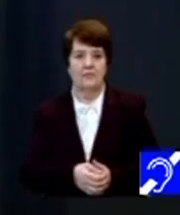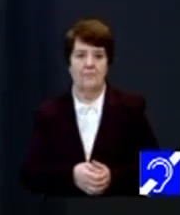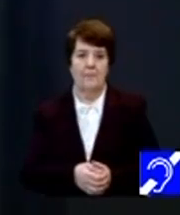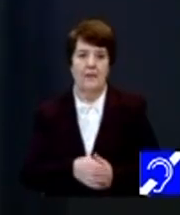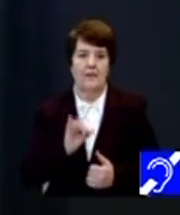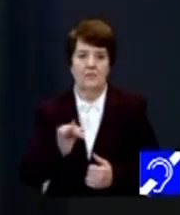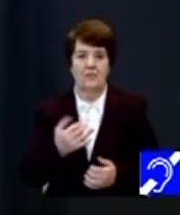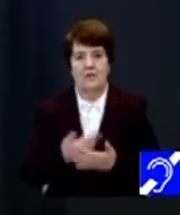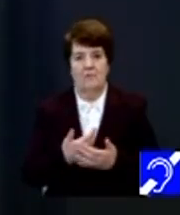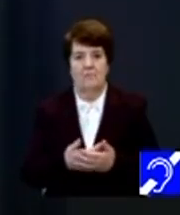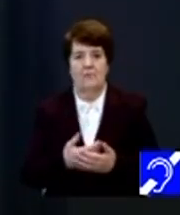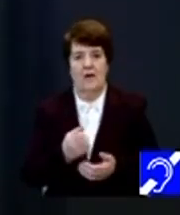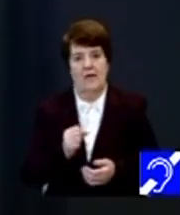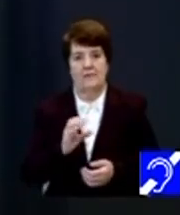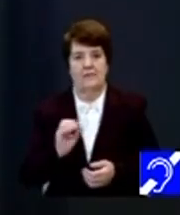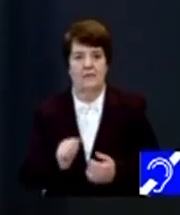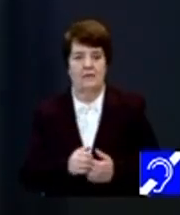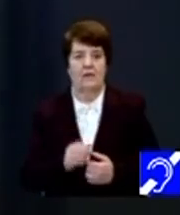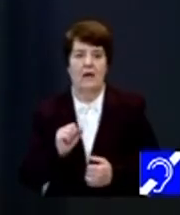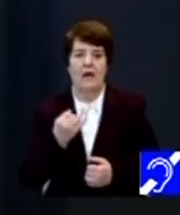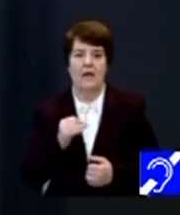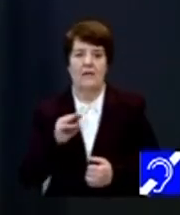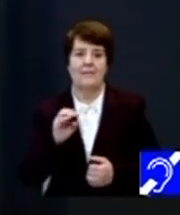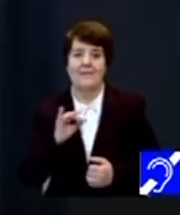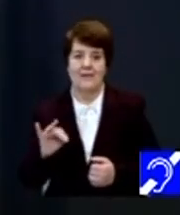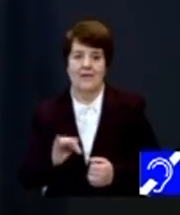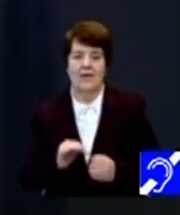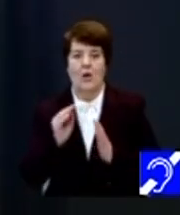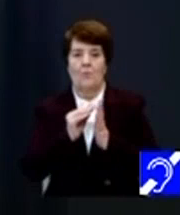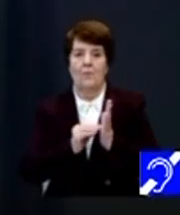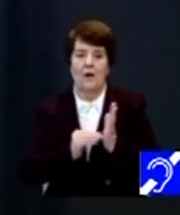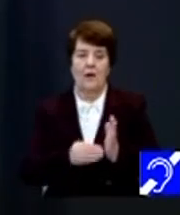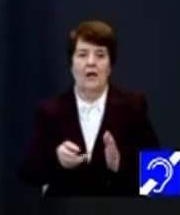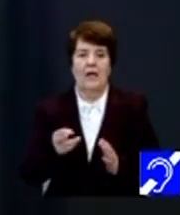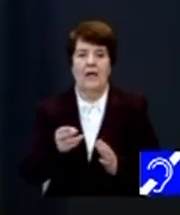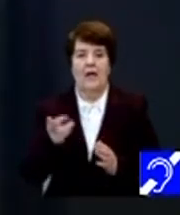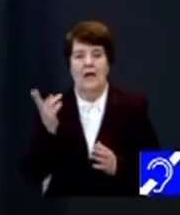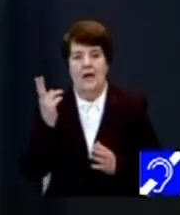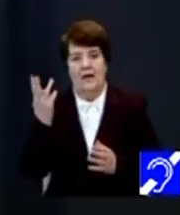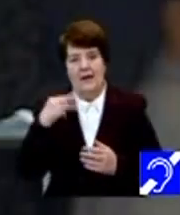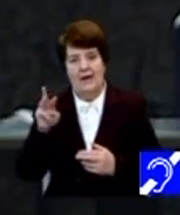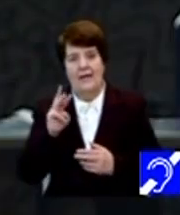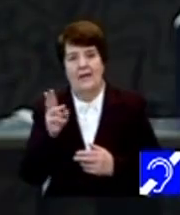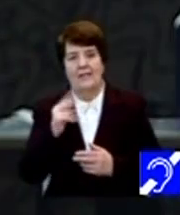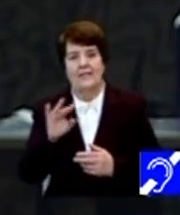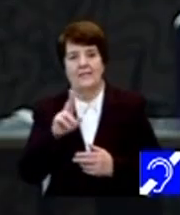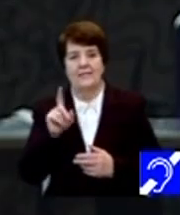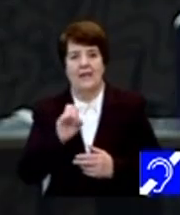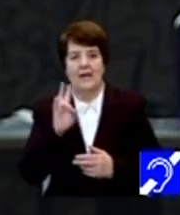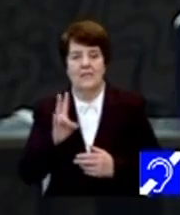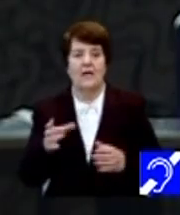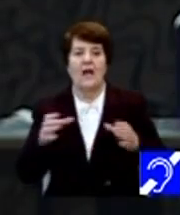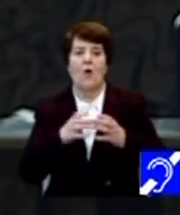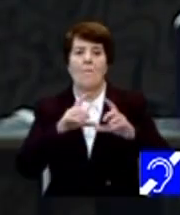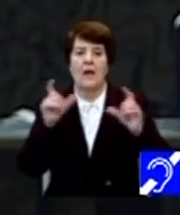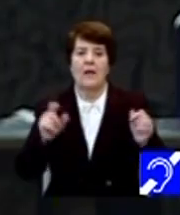exclusiv, și cam asta. Facem IT, programare, design, chestii interesante. Când